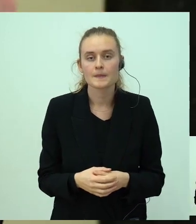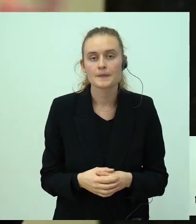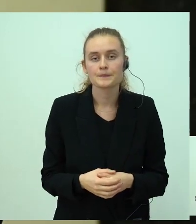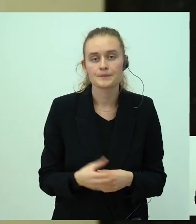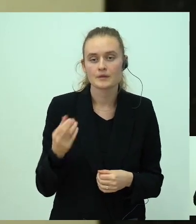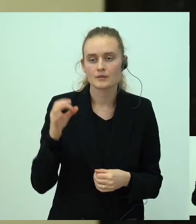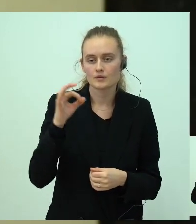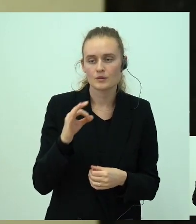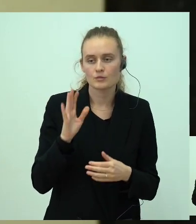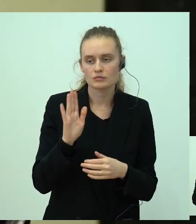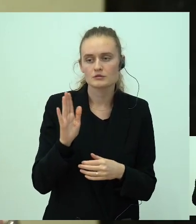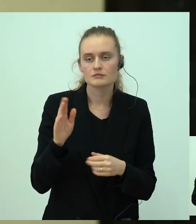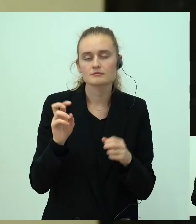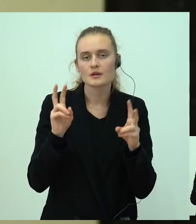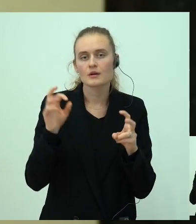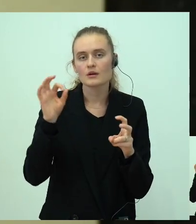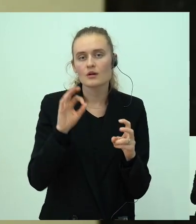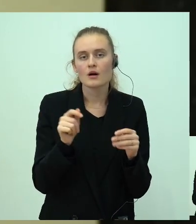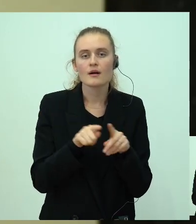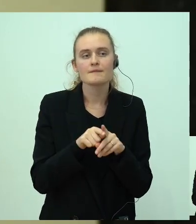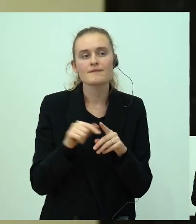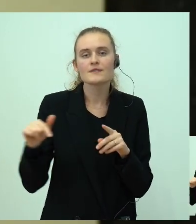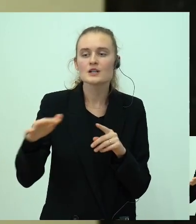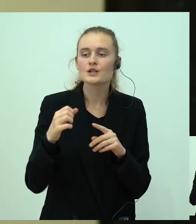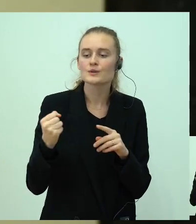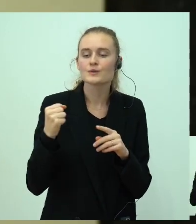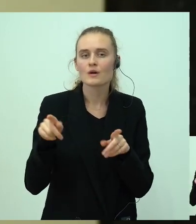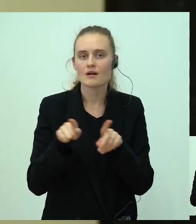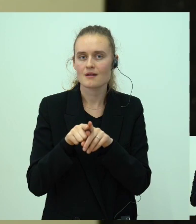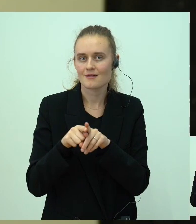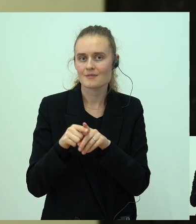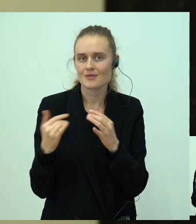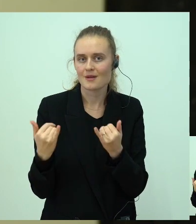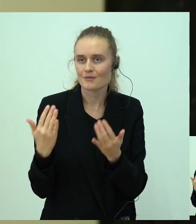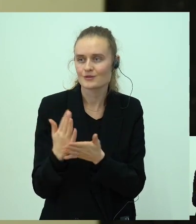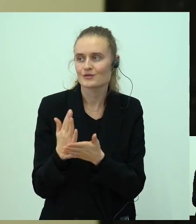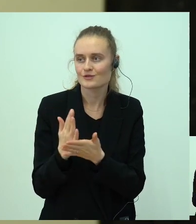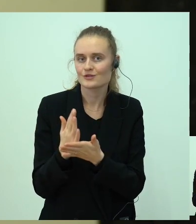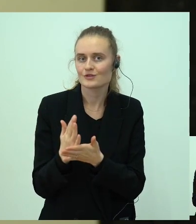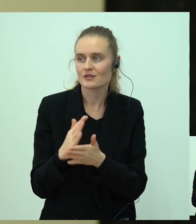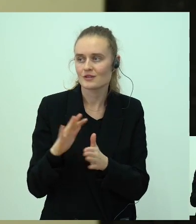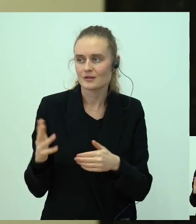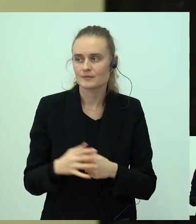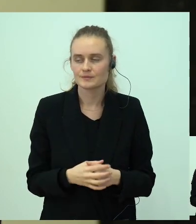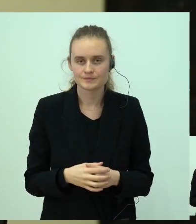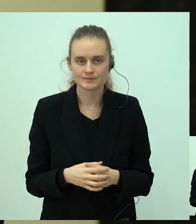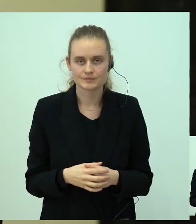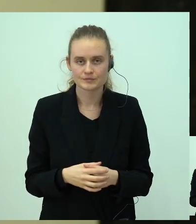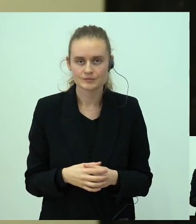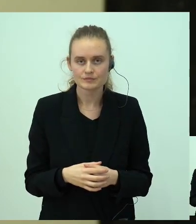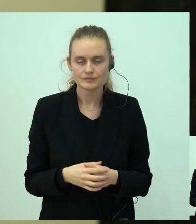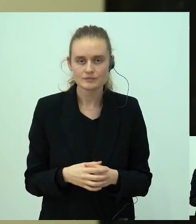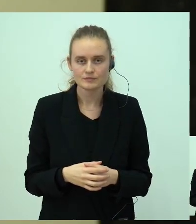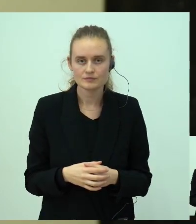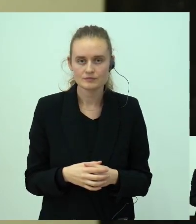Taip, aš ko gero pakalbėsiu apie tas visuotinės tendencijas, kolega galbūt galės pratesti apie Lietuvos